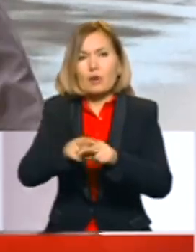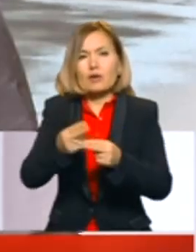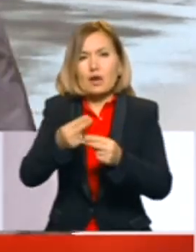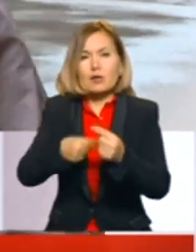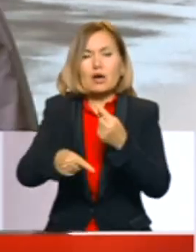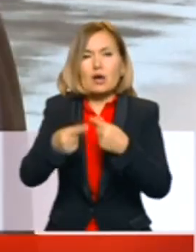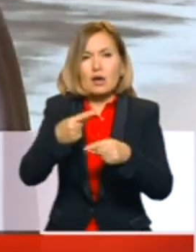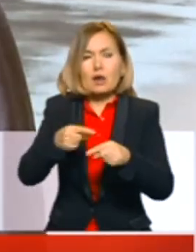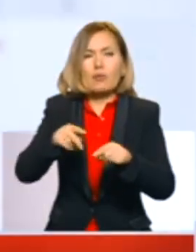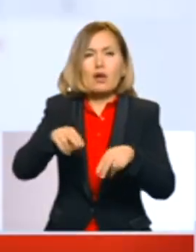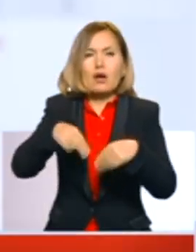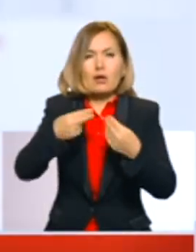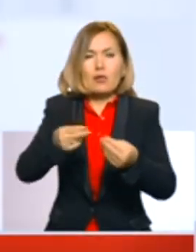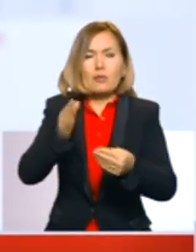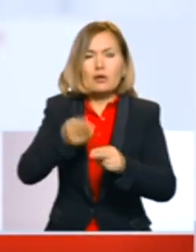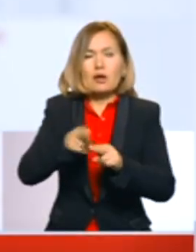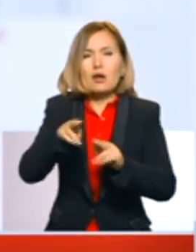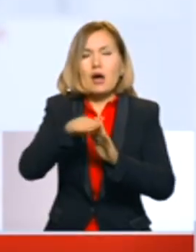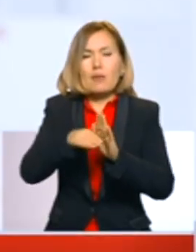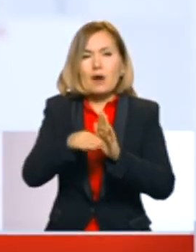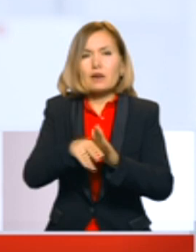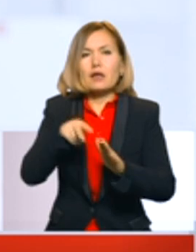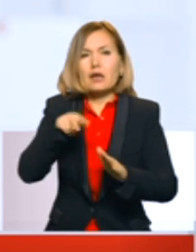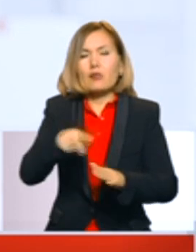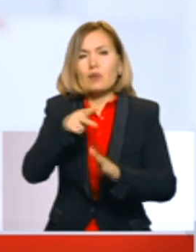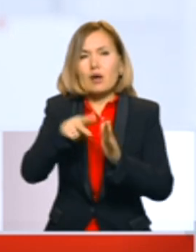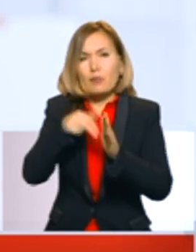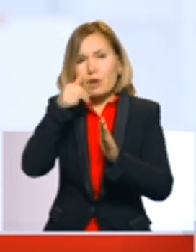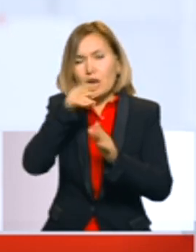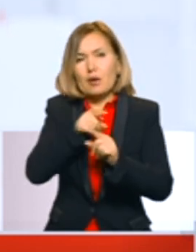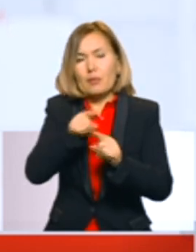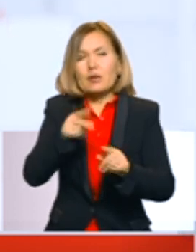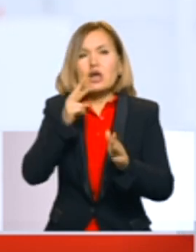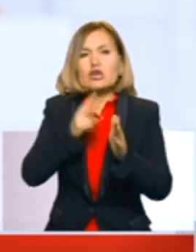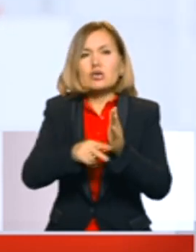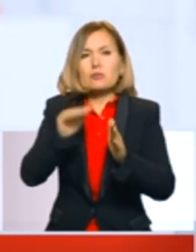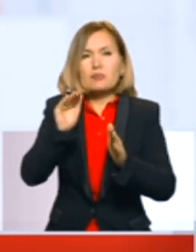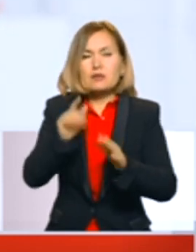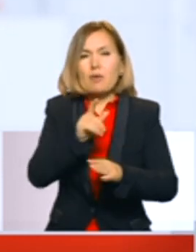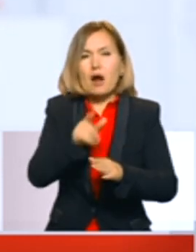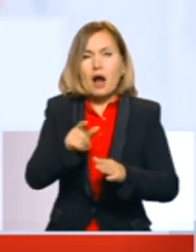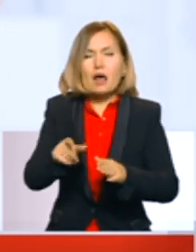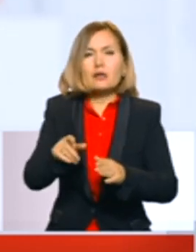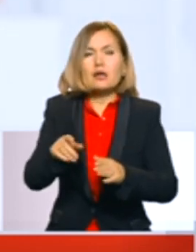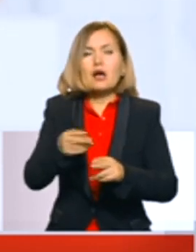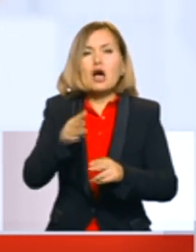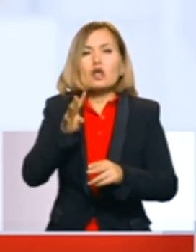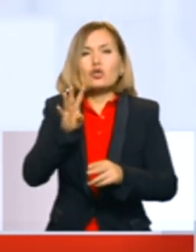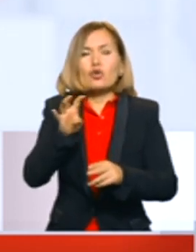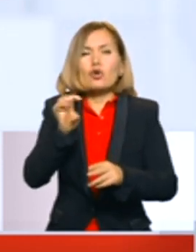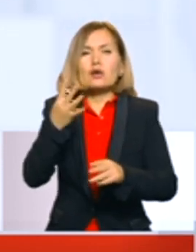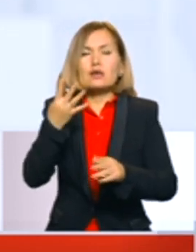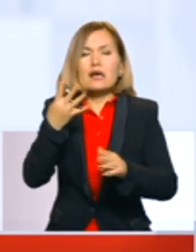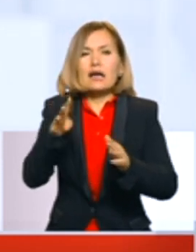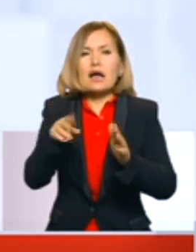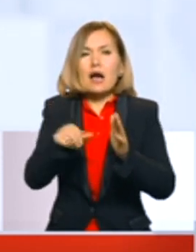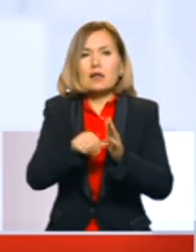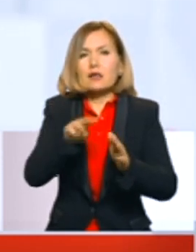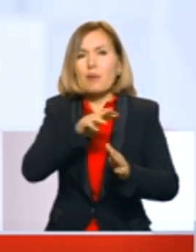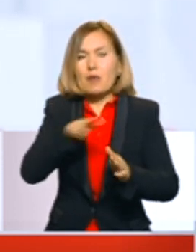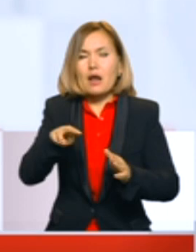ақшаны қайтарып береміз де кредитті өзімізге аламыз. Бағдарламамен 2018 жылдан бері 70 мыңнан астам адамға, яғни 946 миллиард